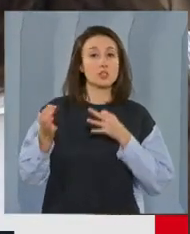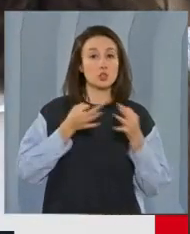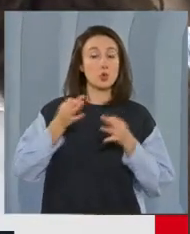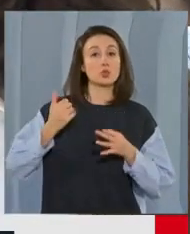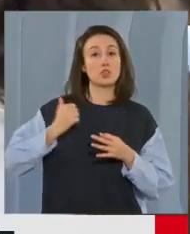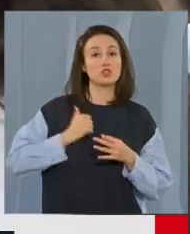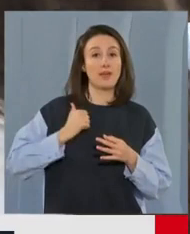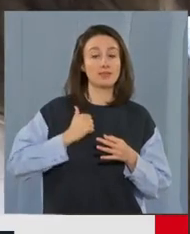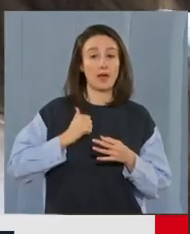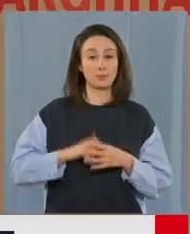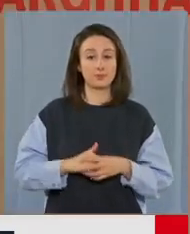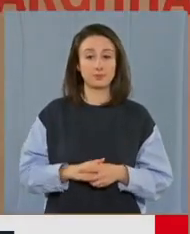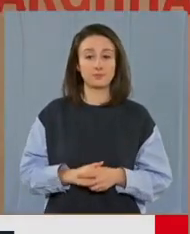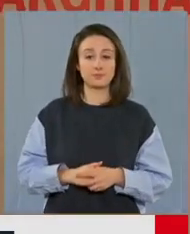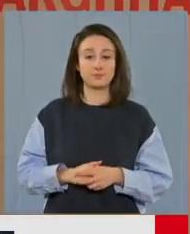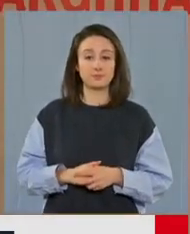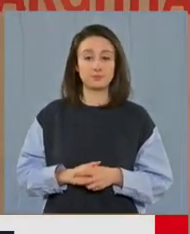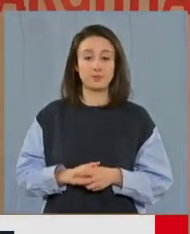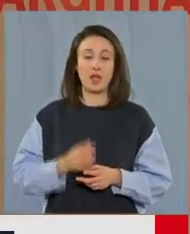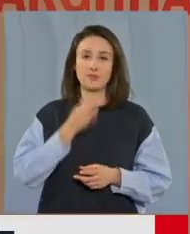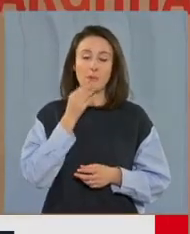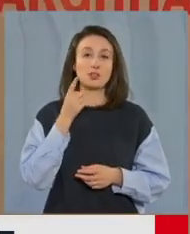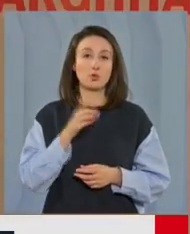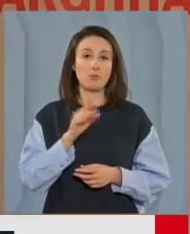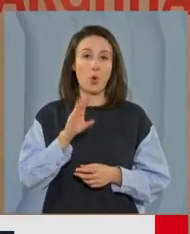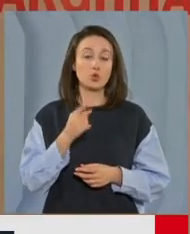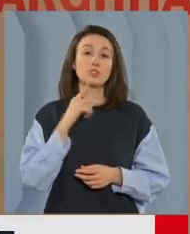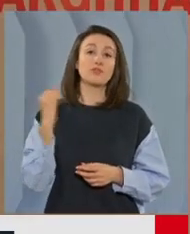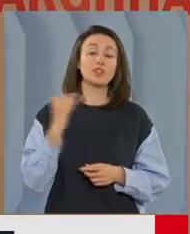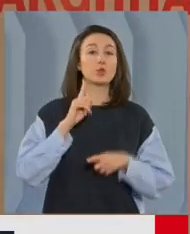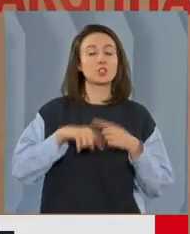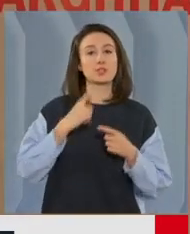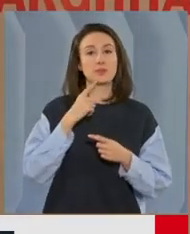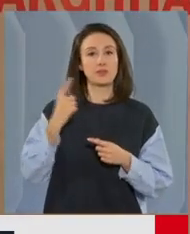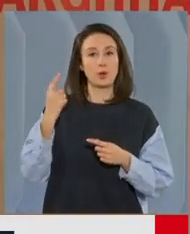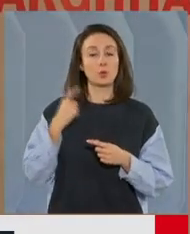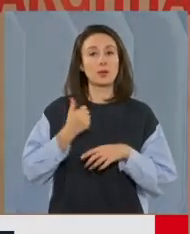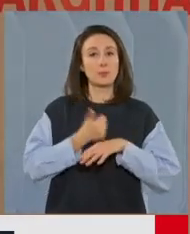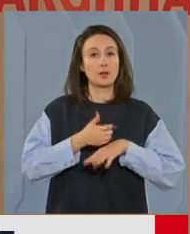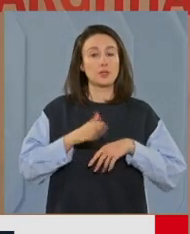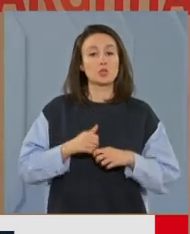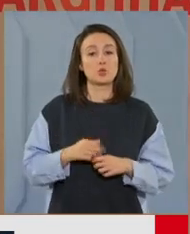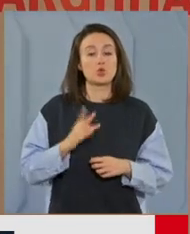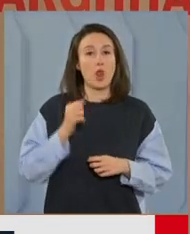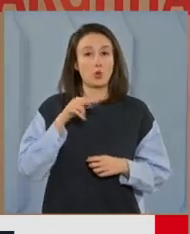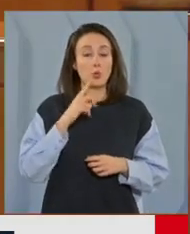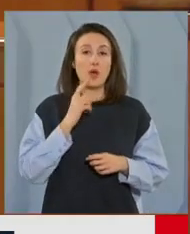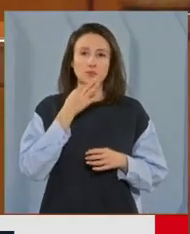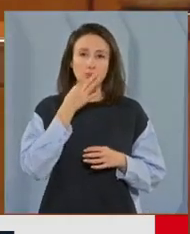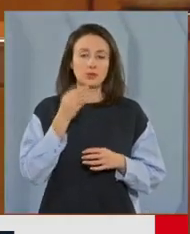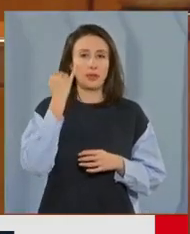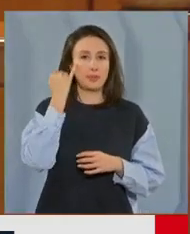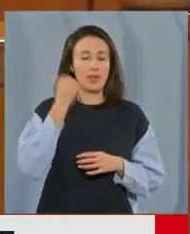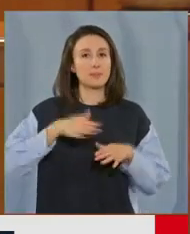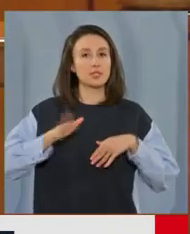o pace înțeleaptă. Afirmațiile lui Marcel Boloș vin după ce săptămâna trecută premierul Marcel Ciolacu a catalogat